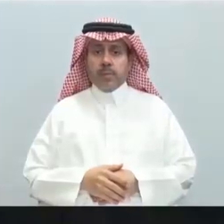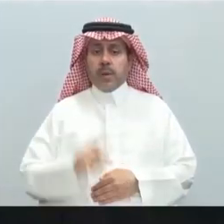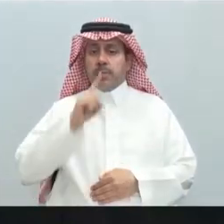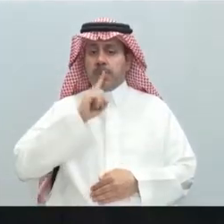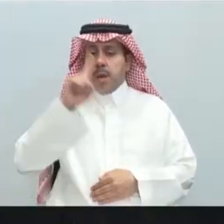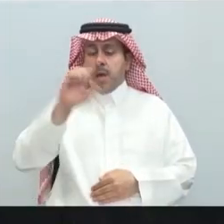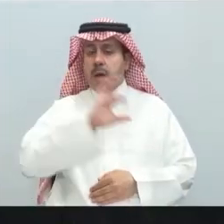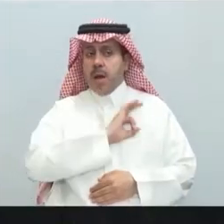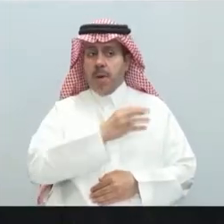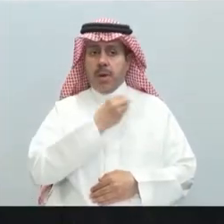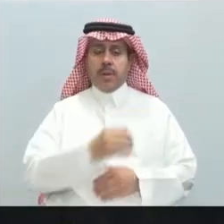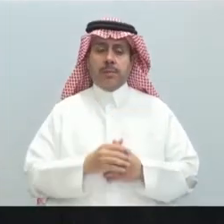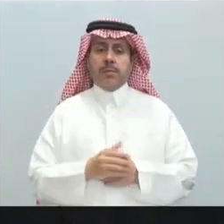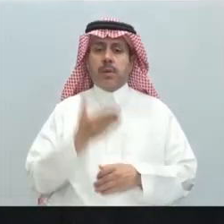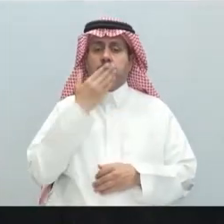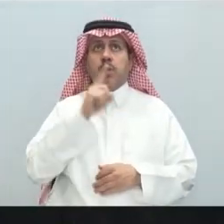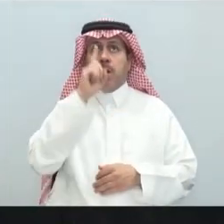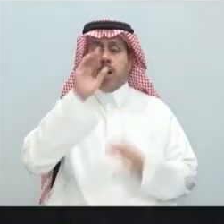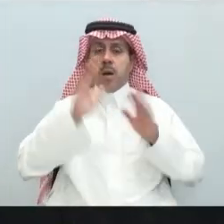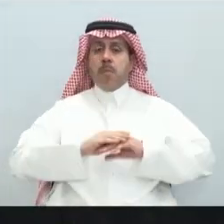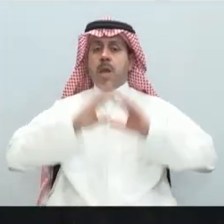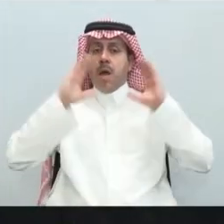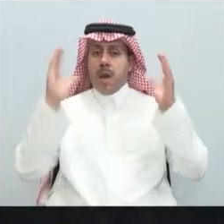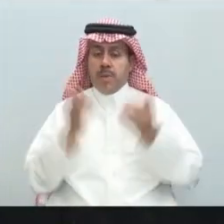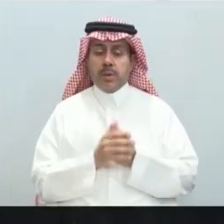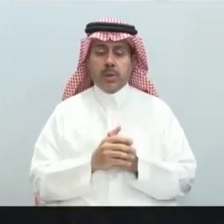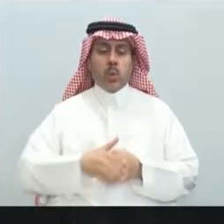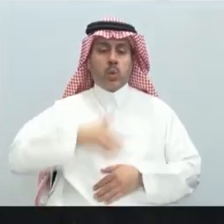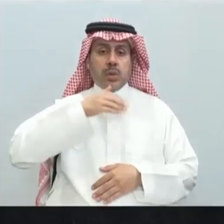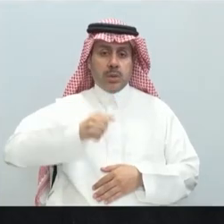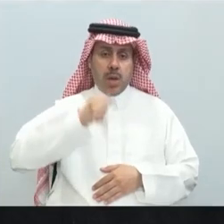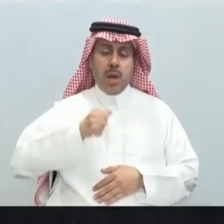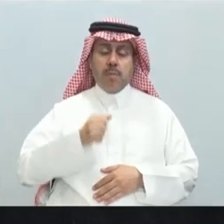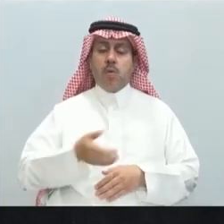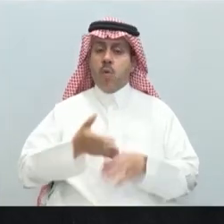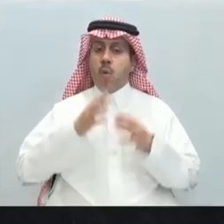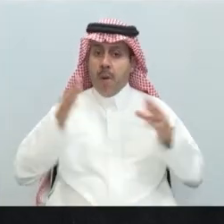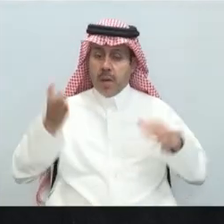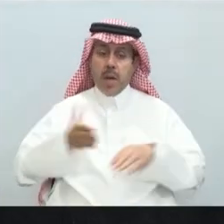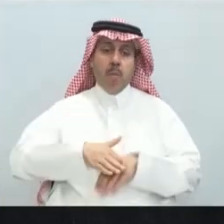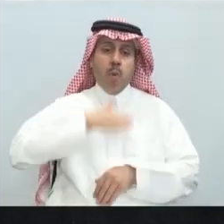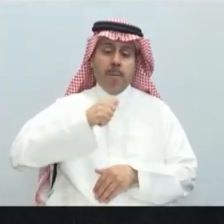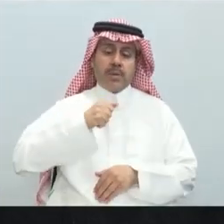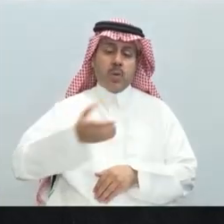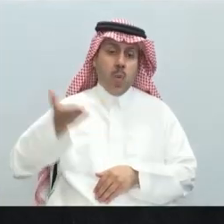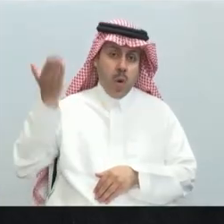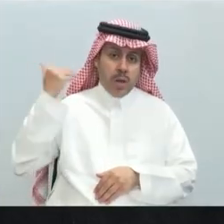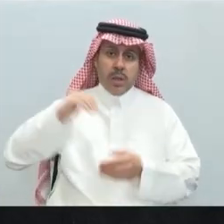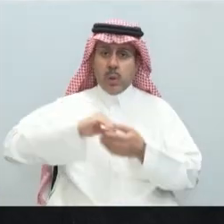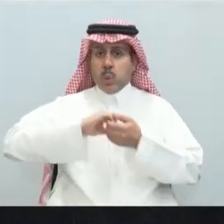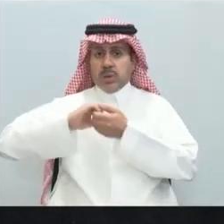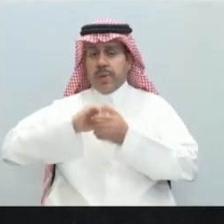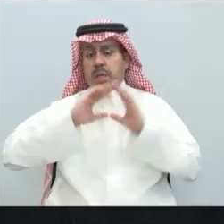بسم الله الرحمن الرحيم الحمد لله رب العالمين وصلى الله وسلم وبارك على نبينا محمد وعلى اله وصحبه